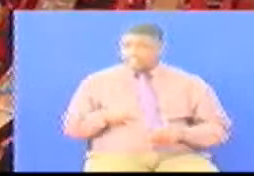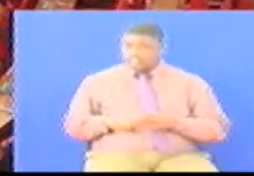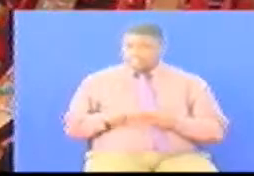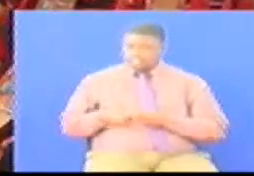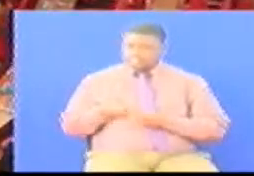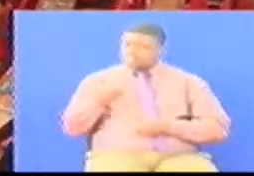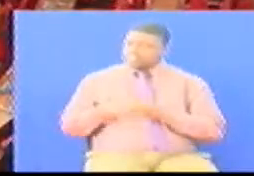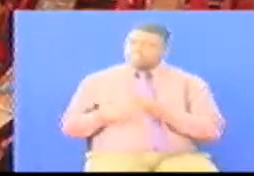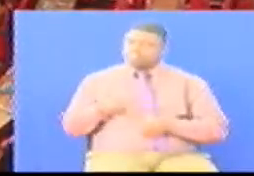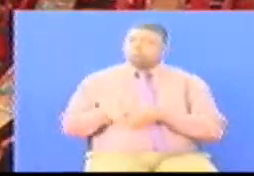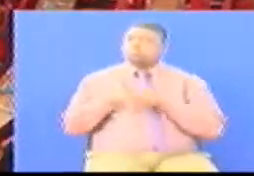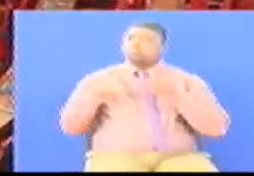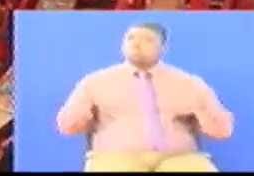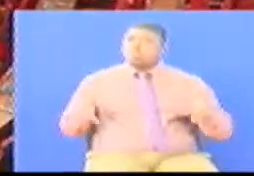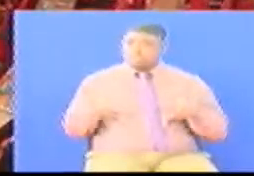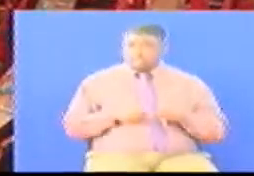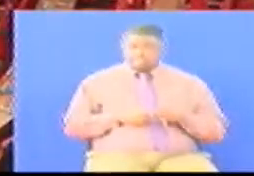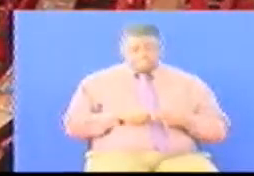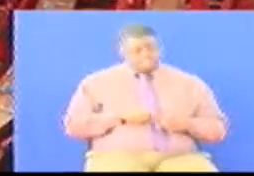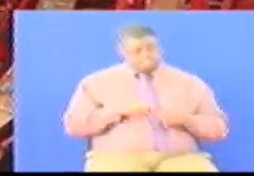CAG